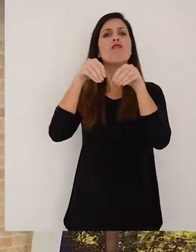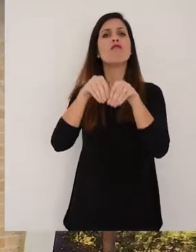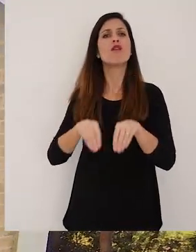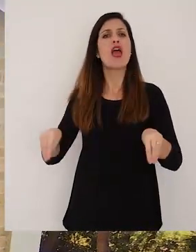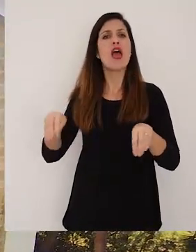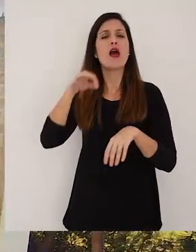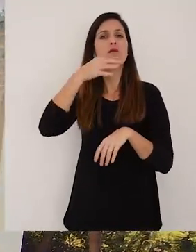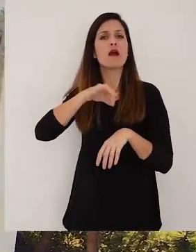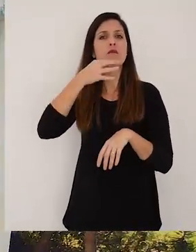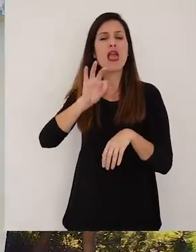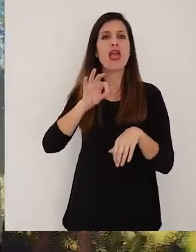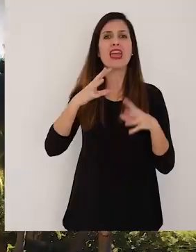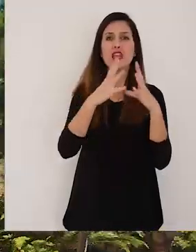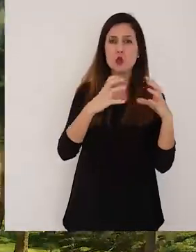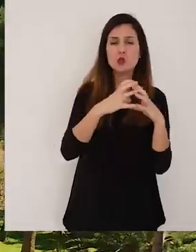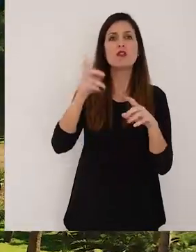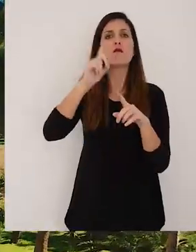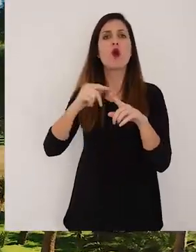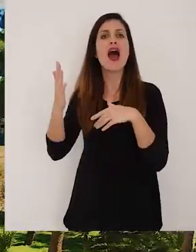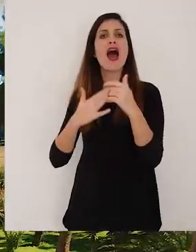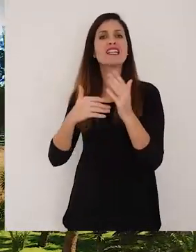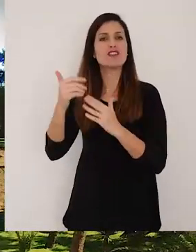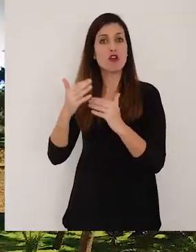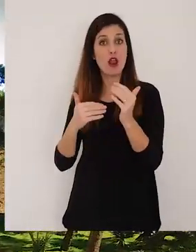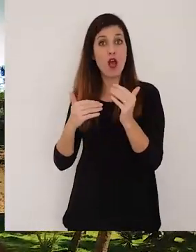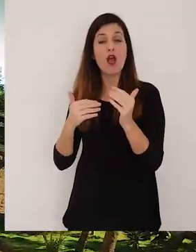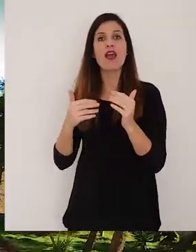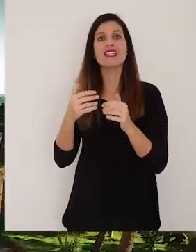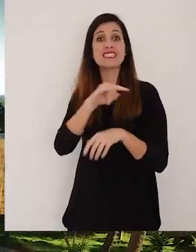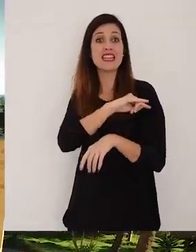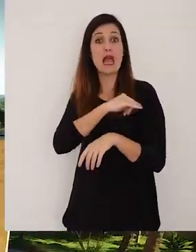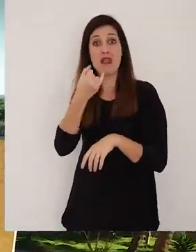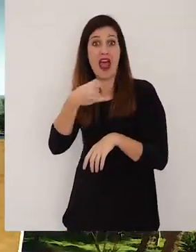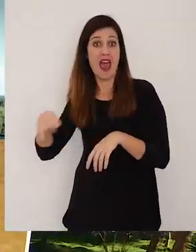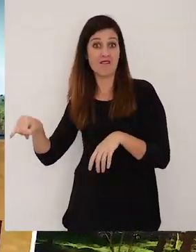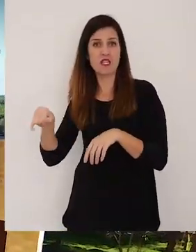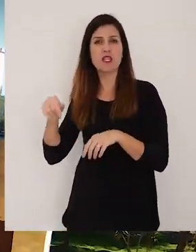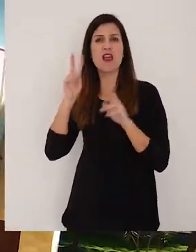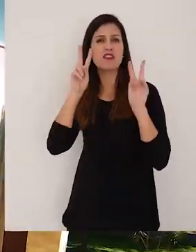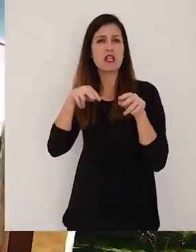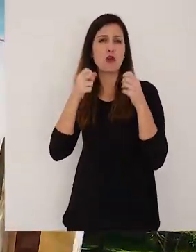e dell'artigianato, che sul finire di settembre richiama migliaia di visitatori.